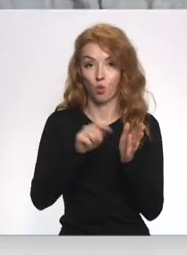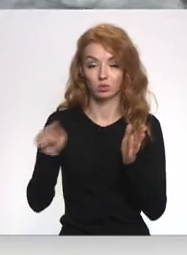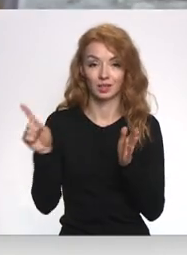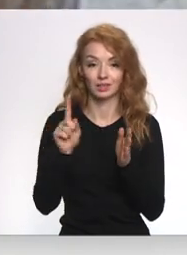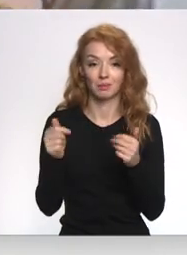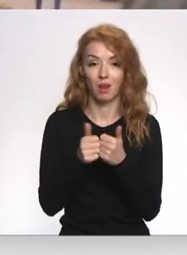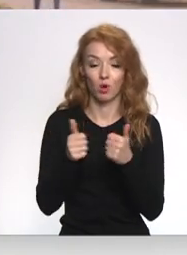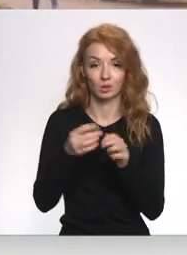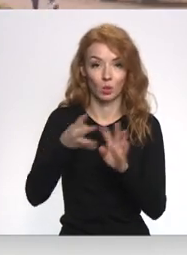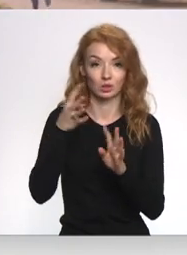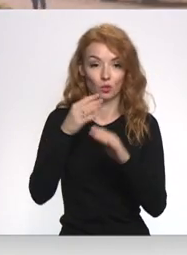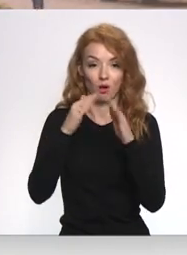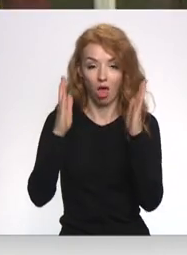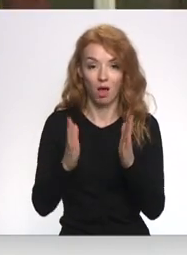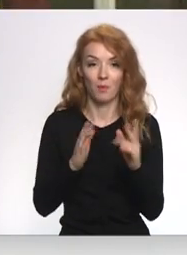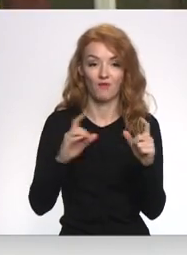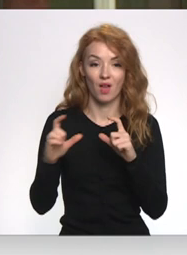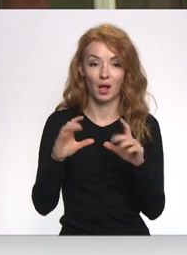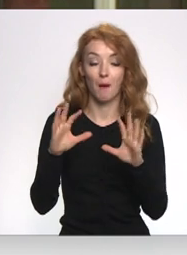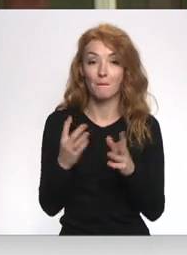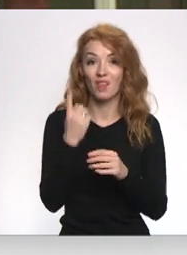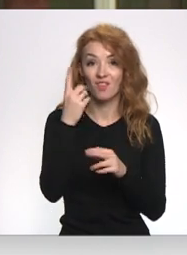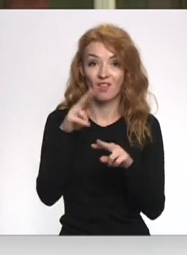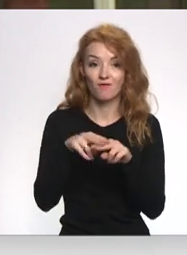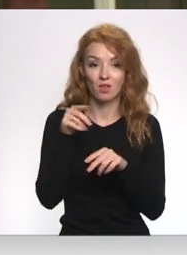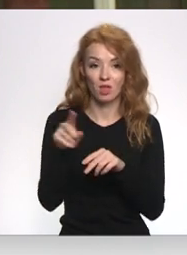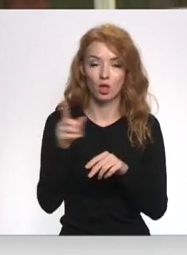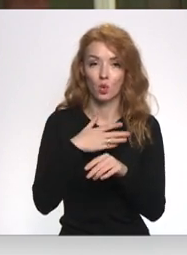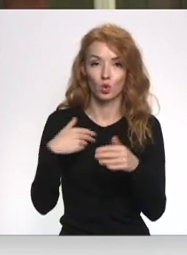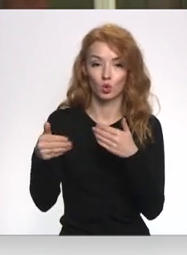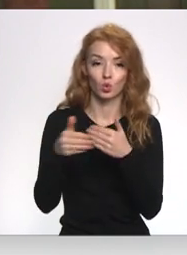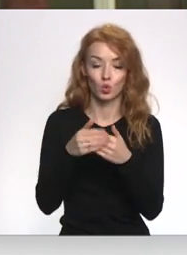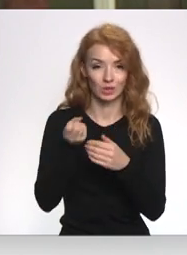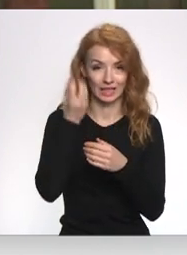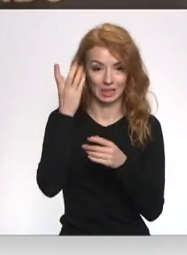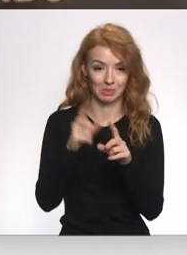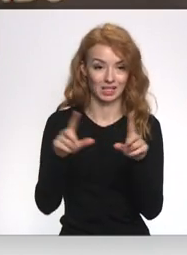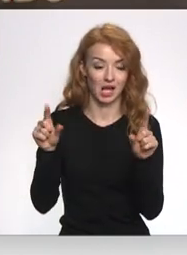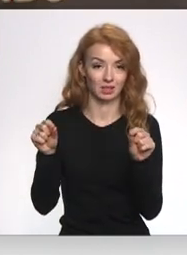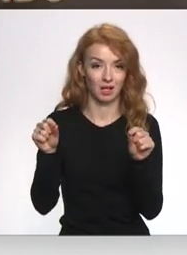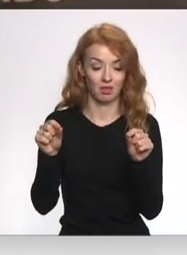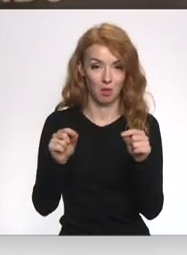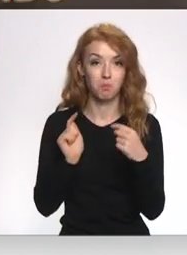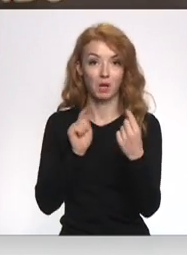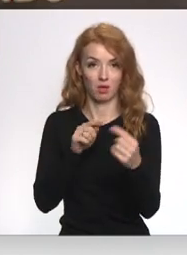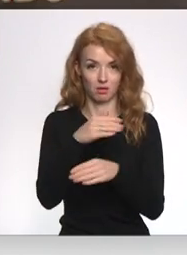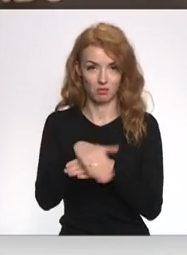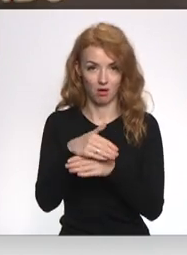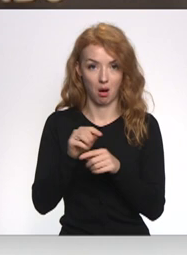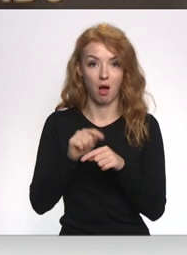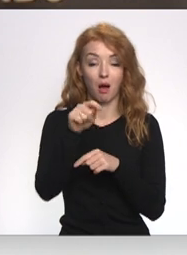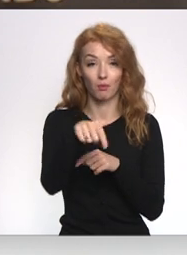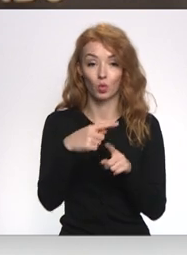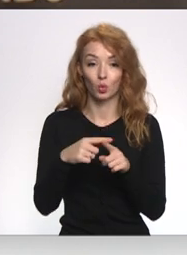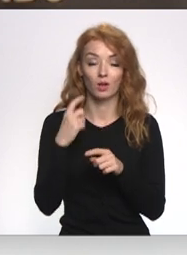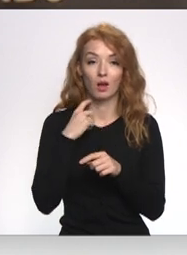no daudzdzīvokļu ēkām un veikaliem, bet viena no vietām atrodas ļoti tuvu izglītības iestādei ielas pretējā pusē.